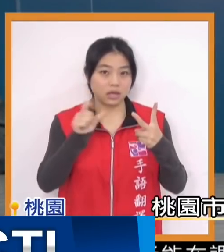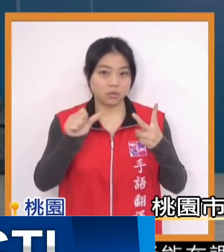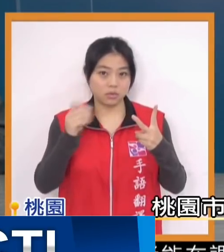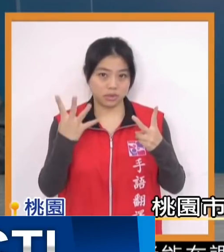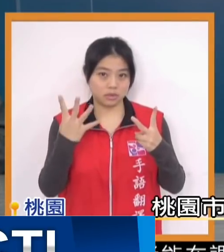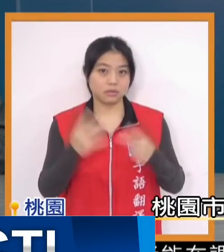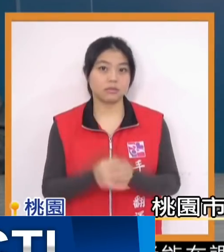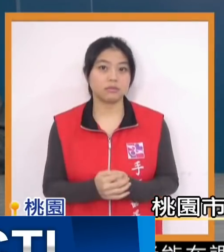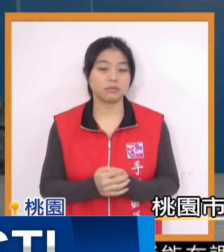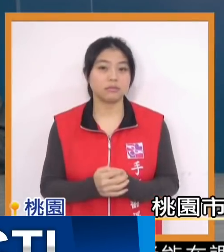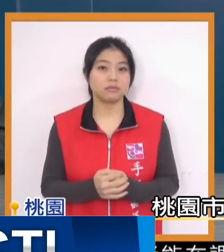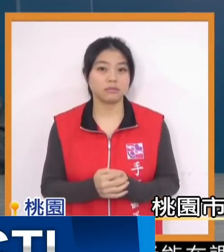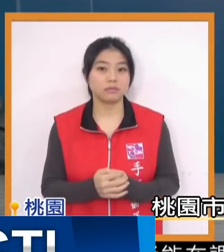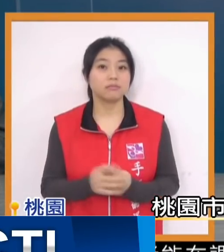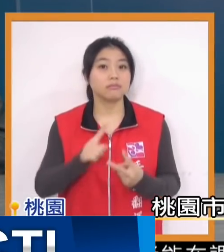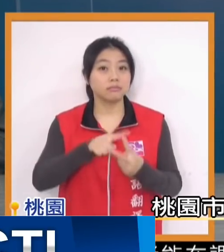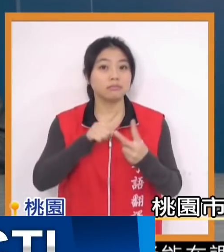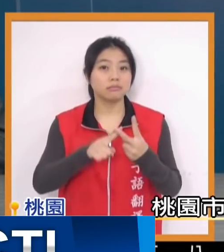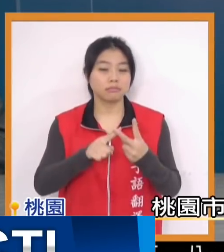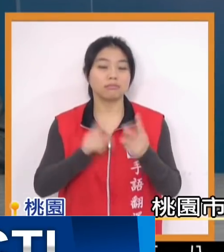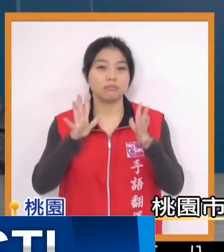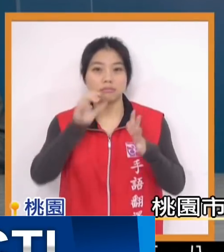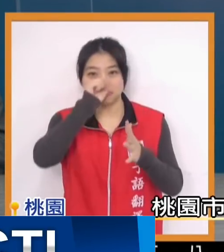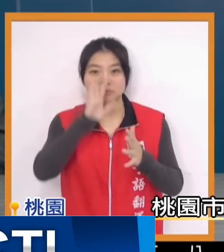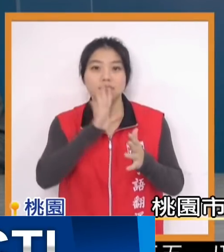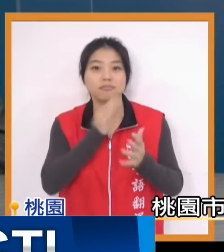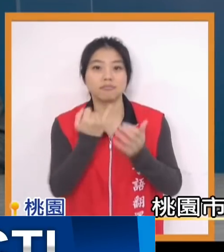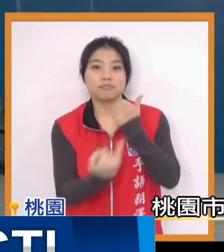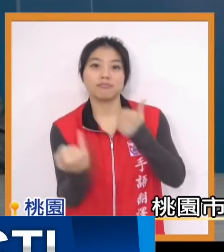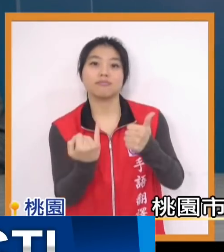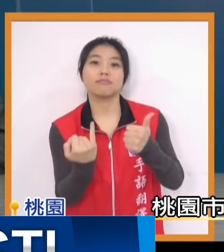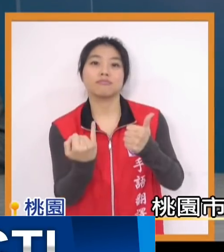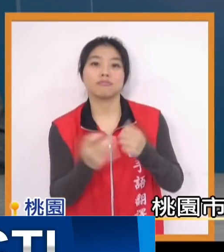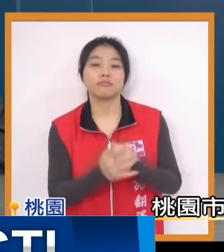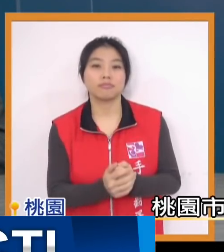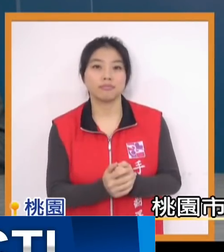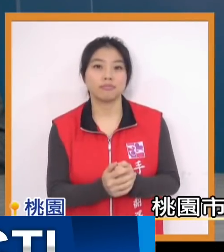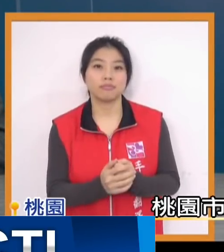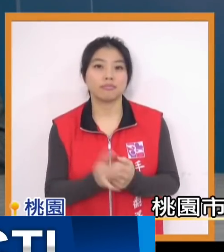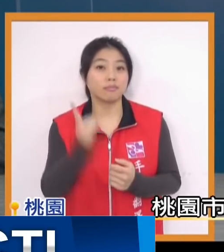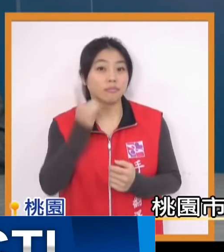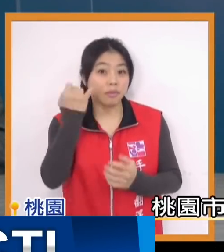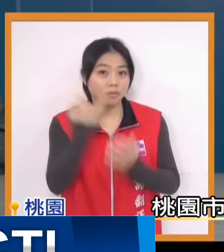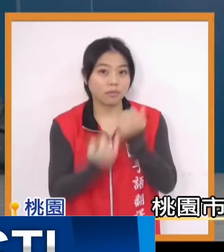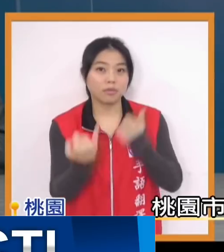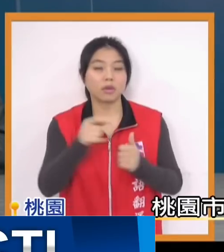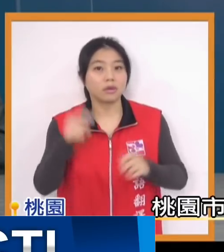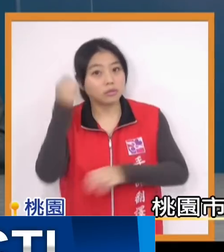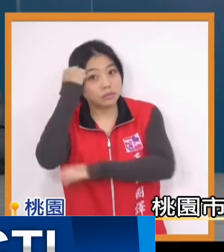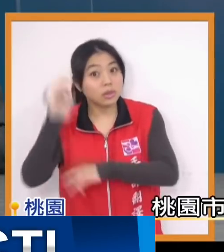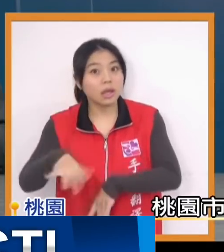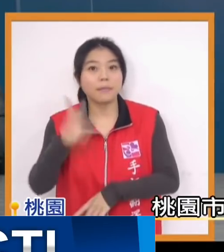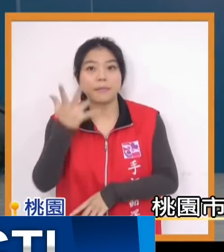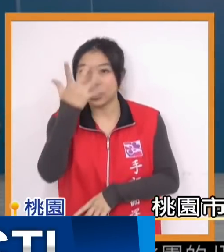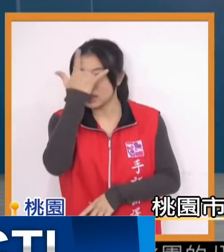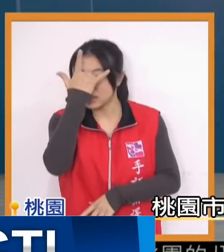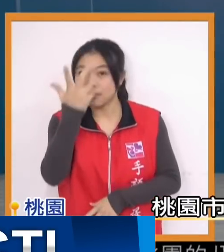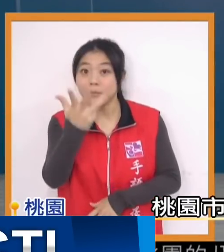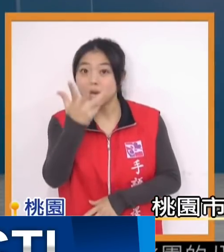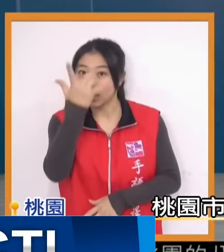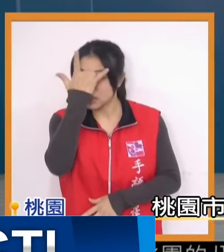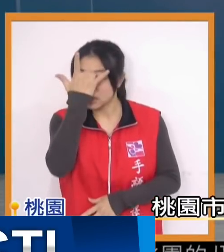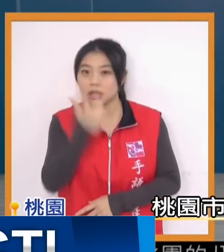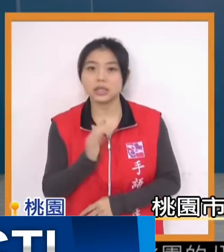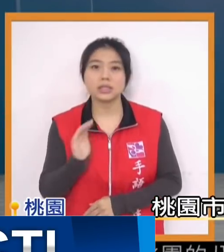18154，那他是一对母女，那居住地点是在桃园的八德，那不过他